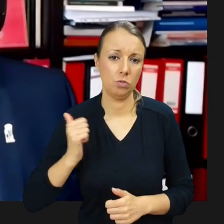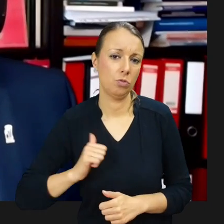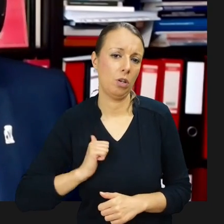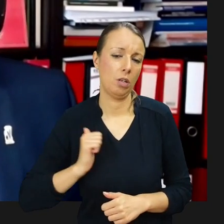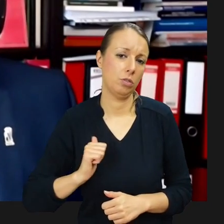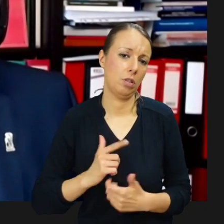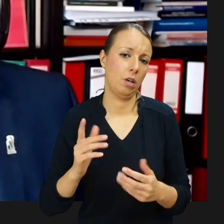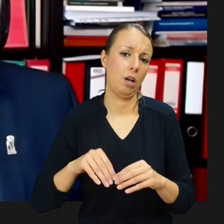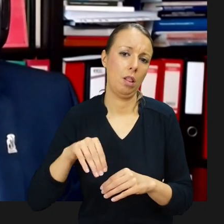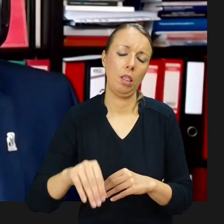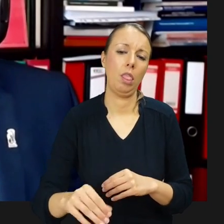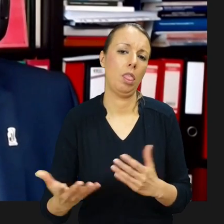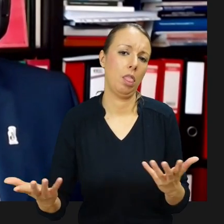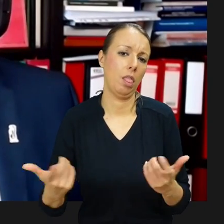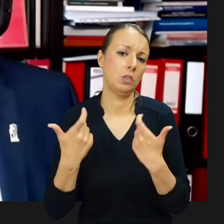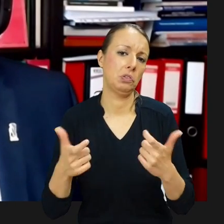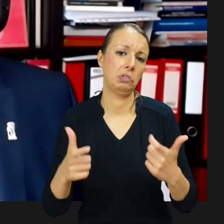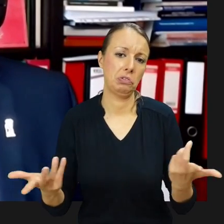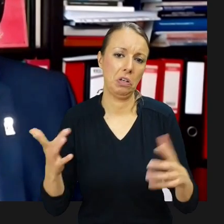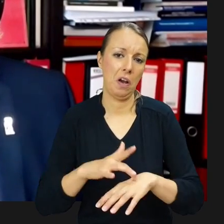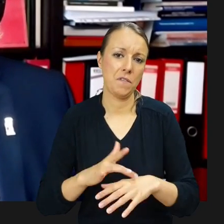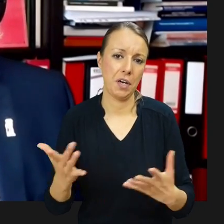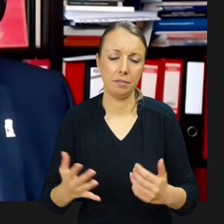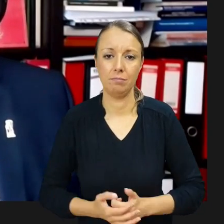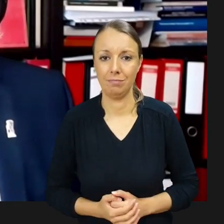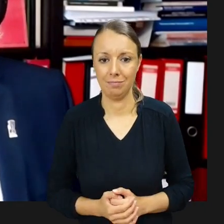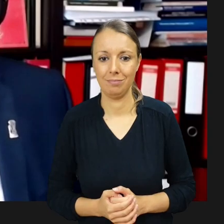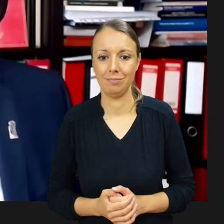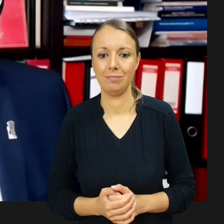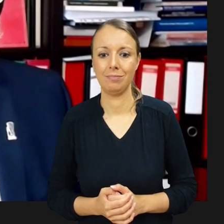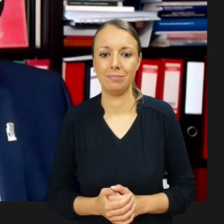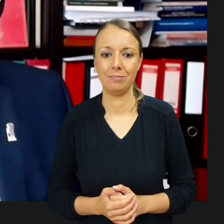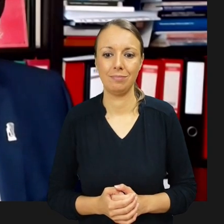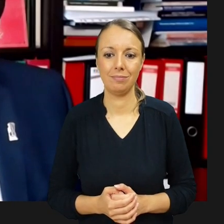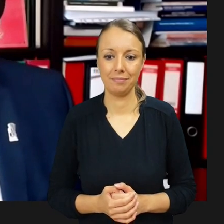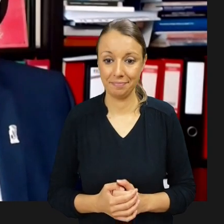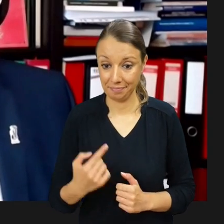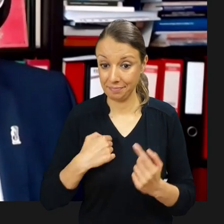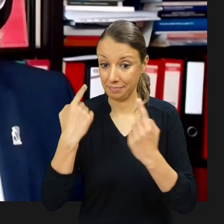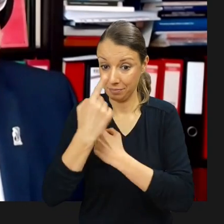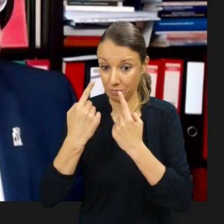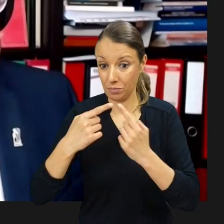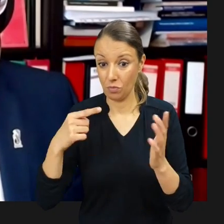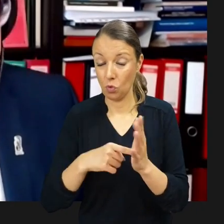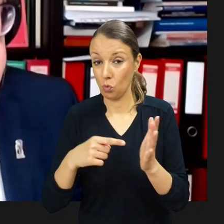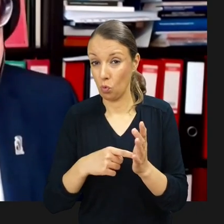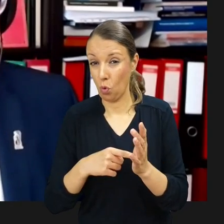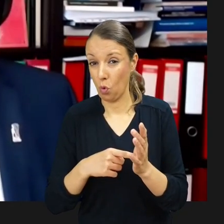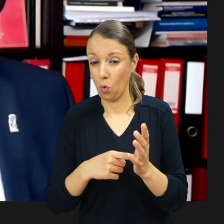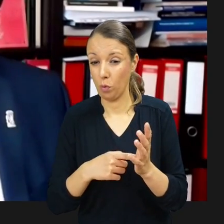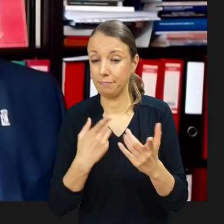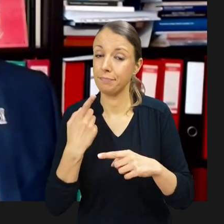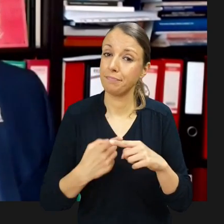nic z tym się nie będzie działo. Więc to są takie, wydaje mi się, środki, które